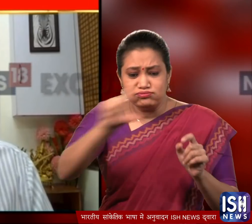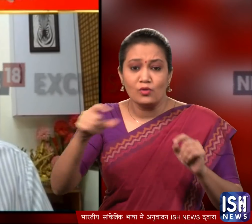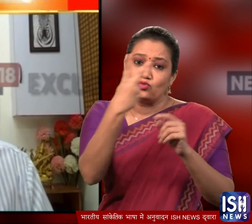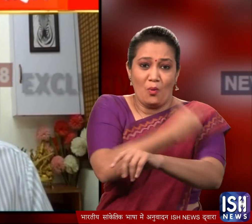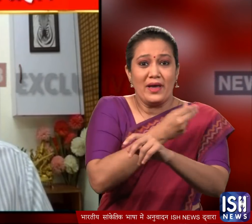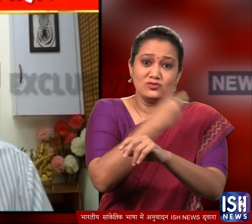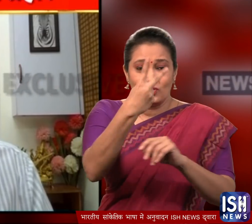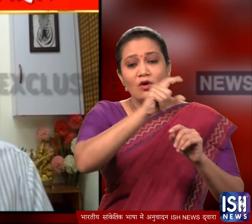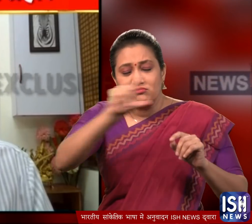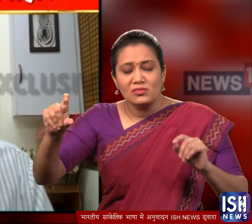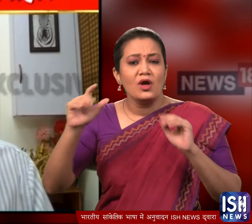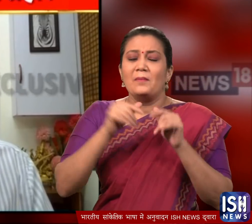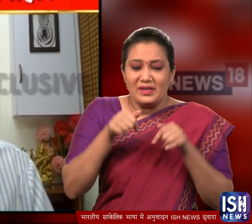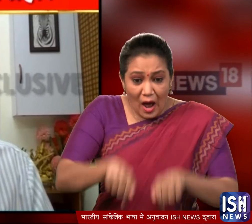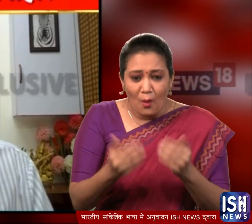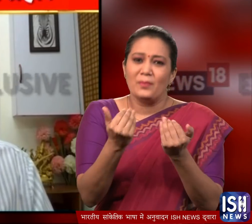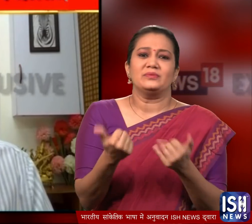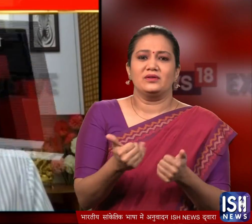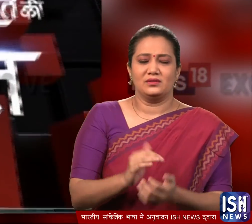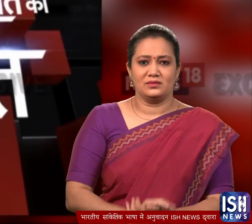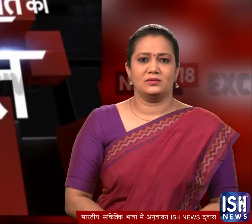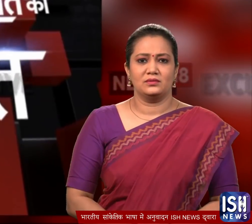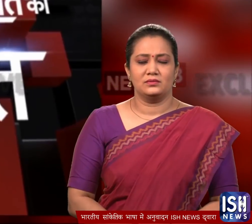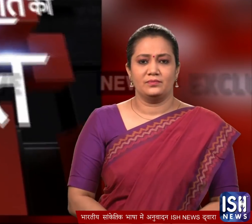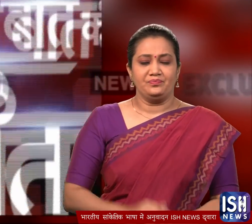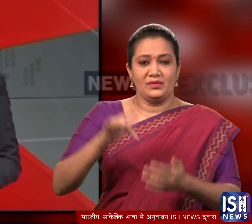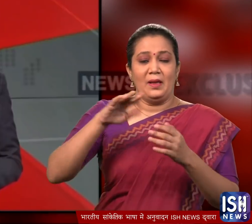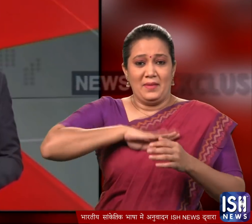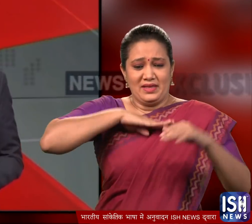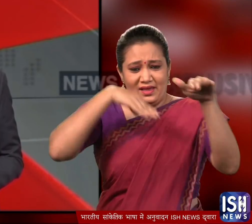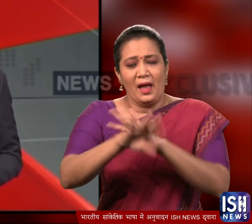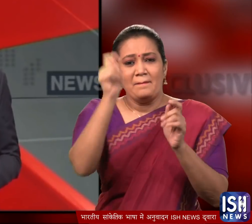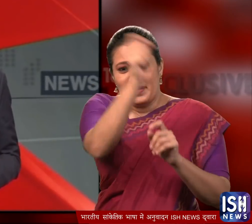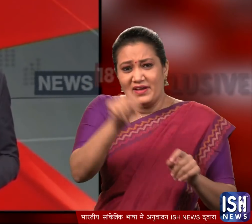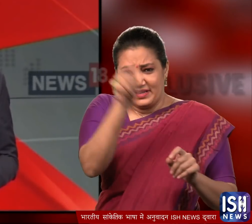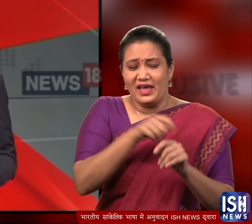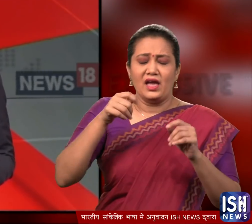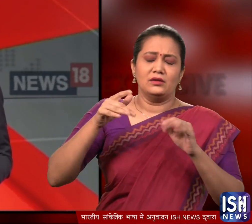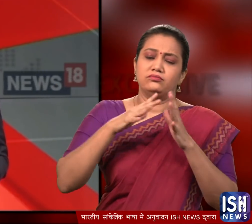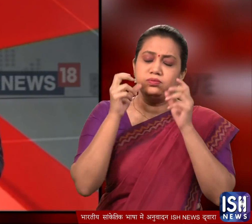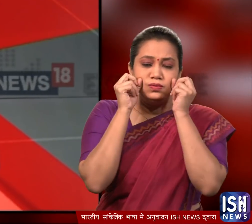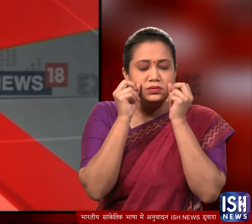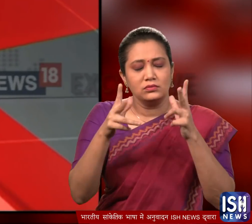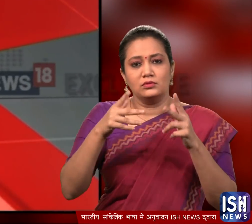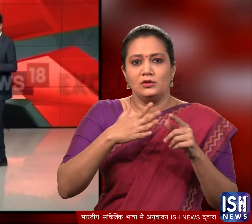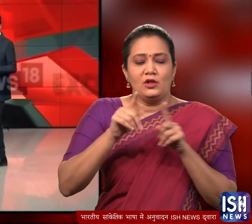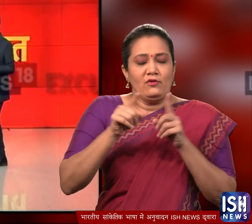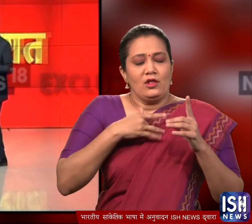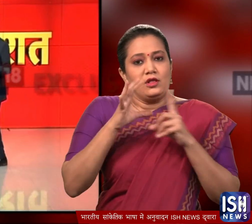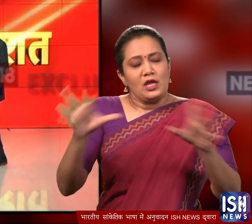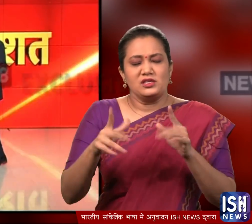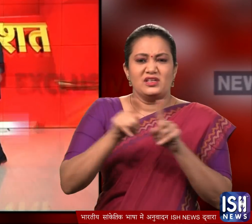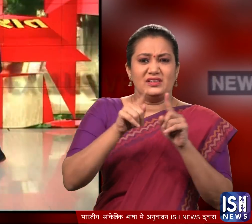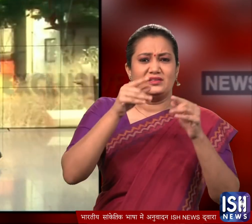are 2 doses that is required. That is not possible. महाराष्ट्र के भिवंडी से डरा देने वाली कुछ तस्वीरें सामने आईं, जिनमें धागे